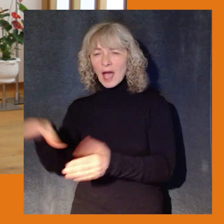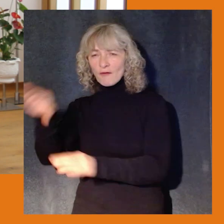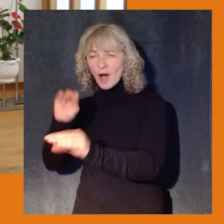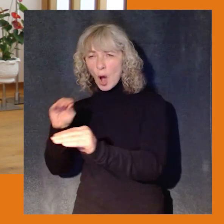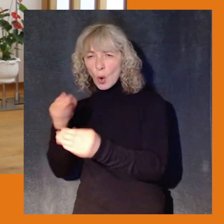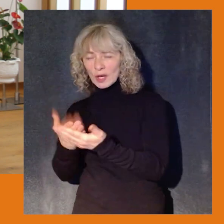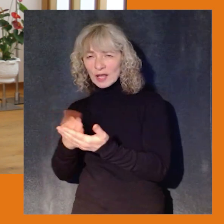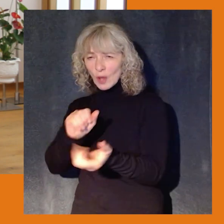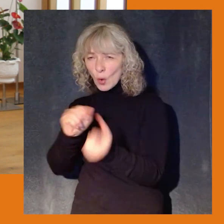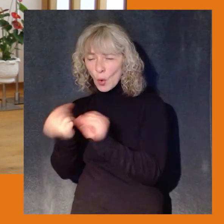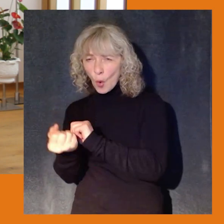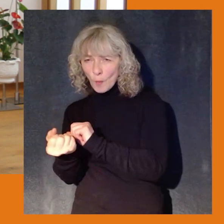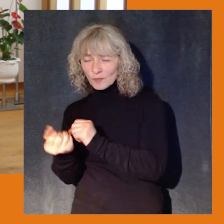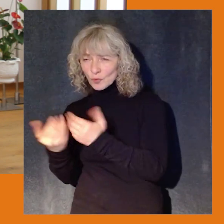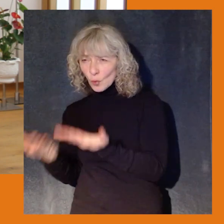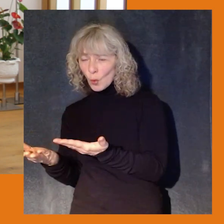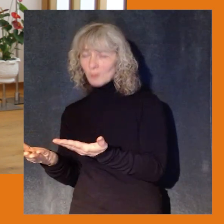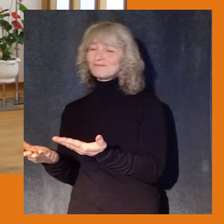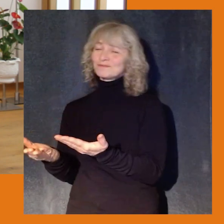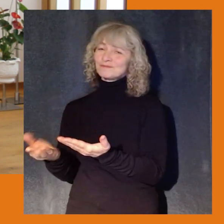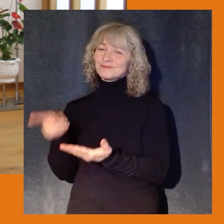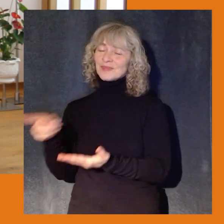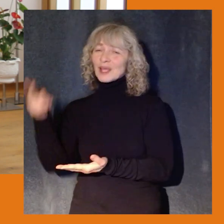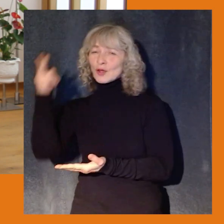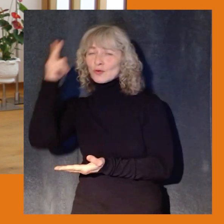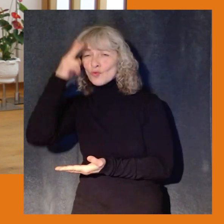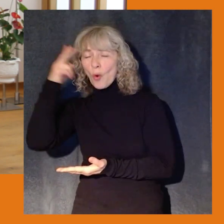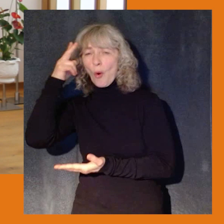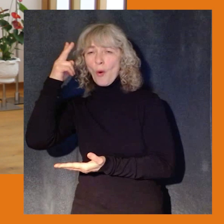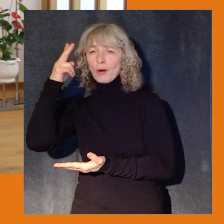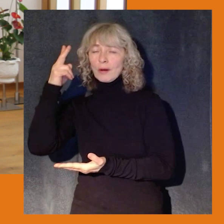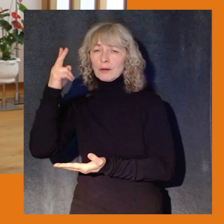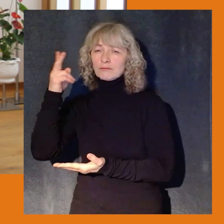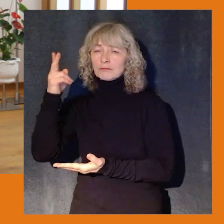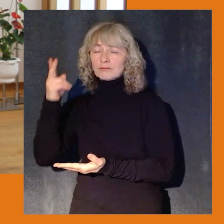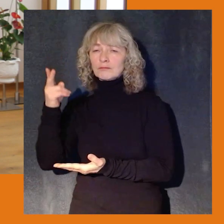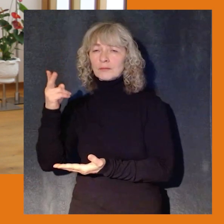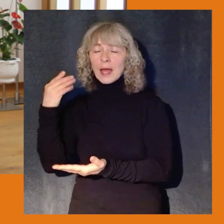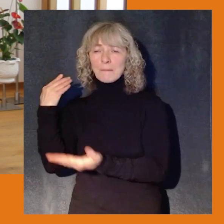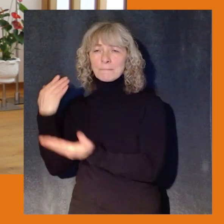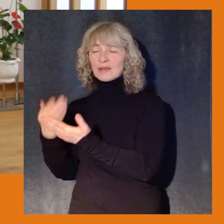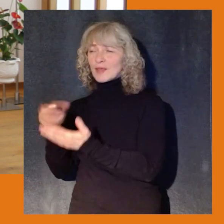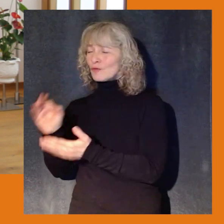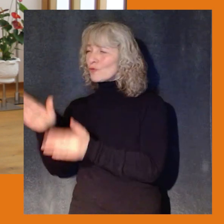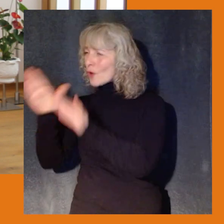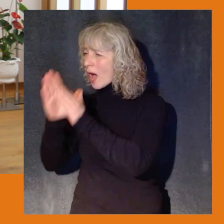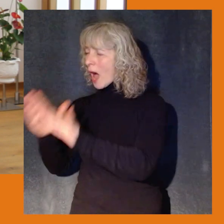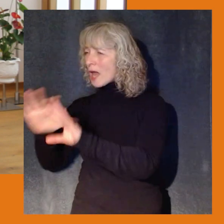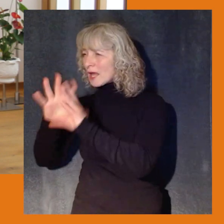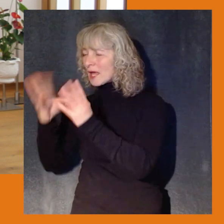Weg suchen. Sie haben Sorge, dass alles verraten wird, was ihnen heilig ist